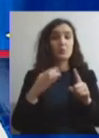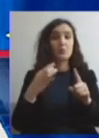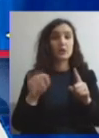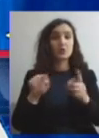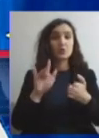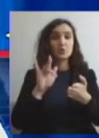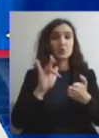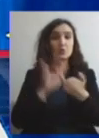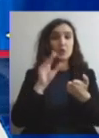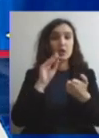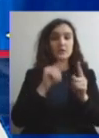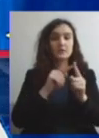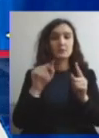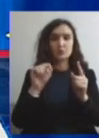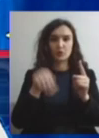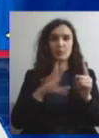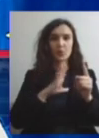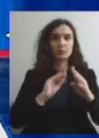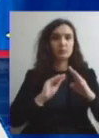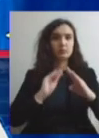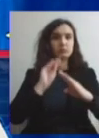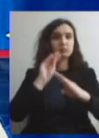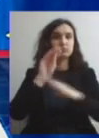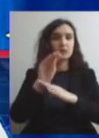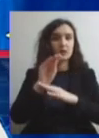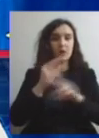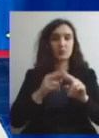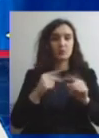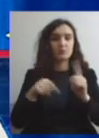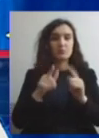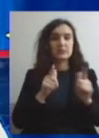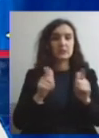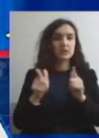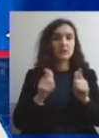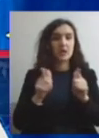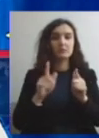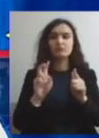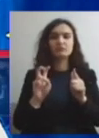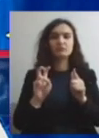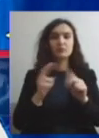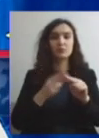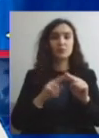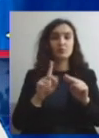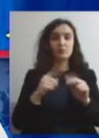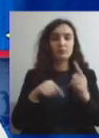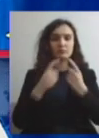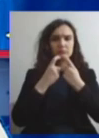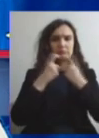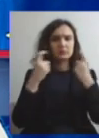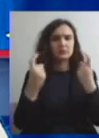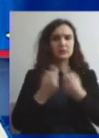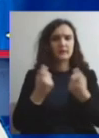რიცხვებისთვის გქონდეს გარკვეული ზრდა და ჩვენი მზადყოფნა გამოიხატება იმაში, რომ მობილიზებული არის